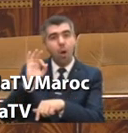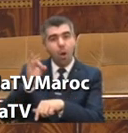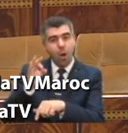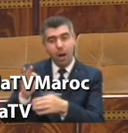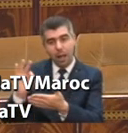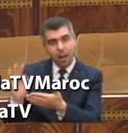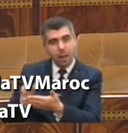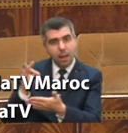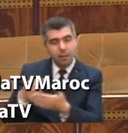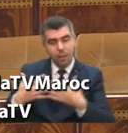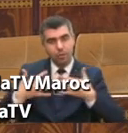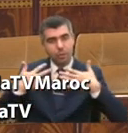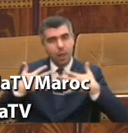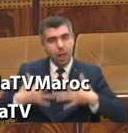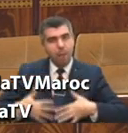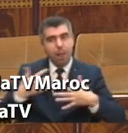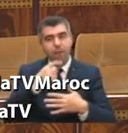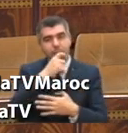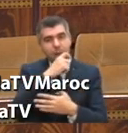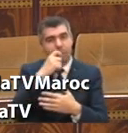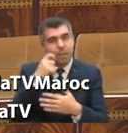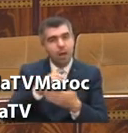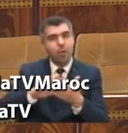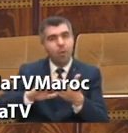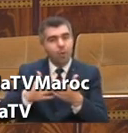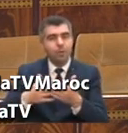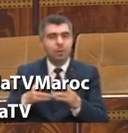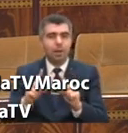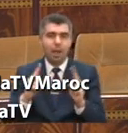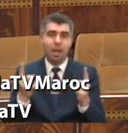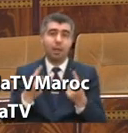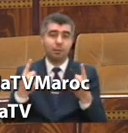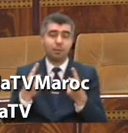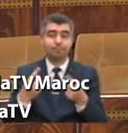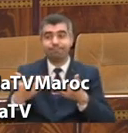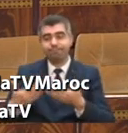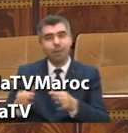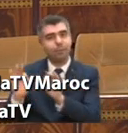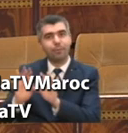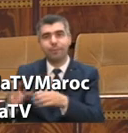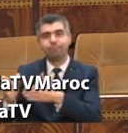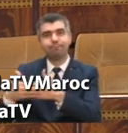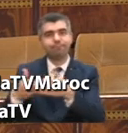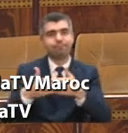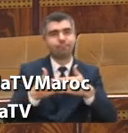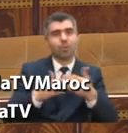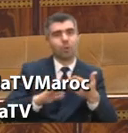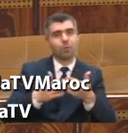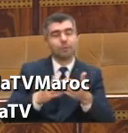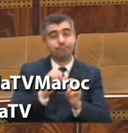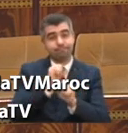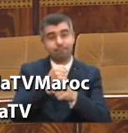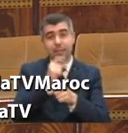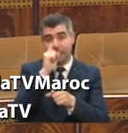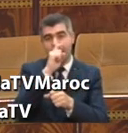شهر رمضان، وشهر رمضان الأبرار كان مناسبة باش كيخلقوا واحد الرواج كبير. للأسف الشديد اليوم الكل يعاني ويعاني في الصمت. كذلك